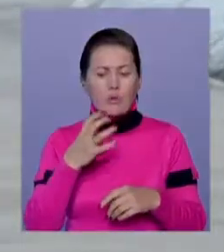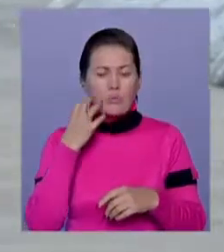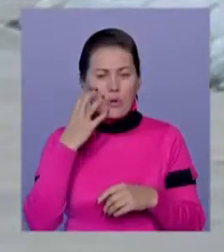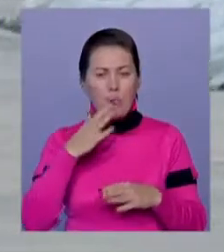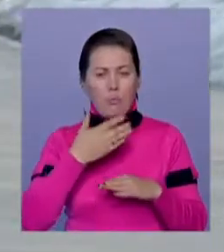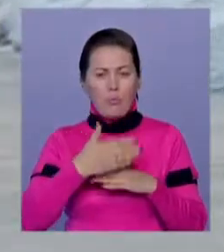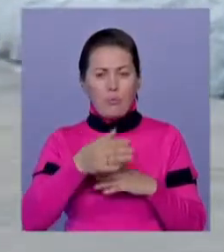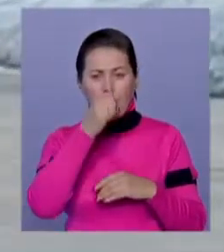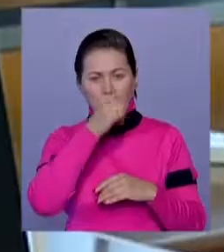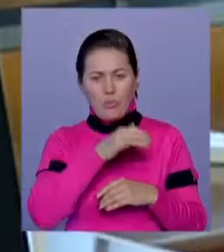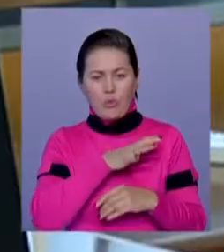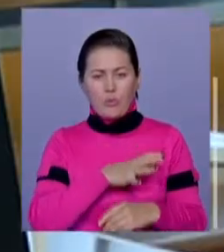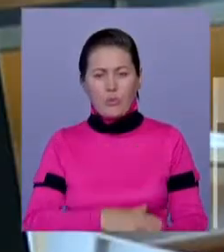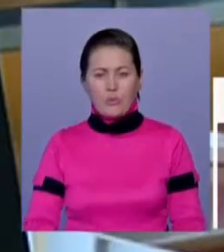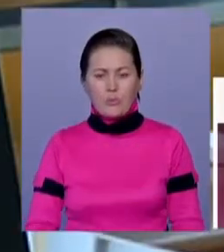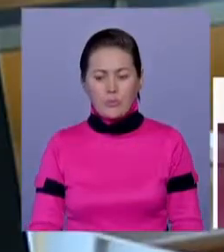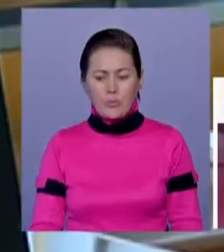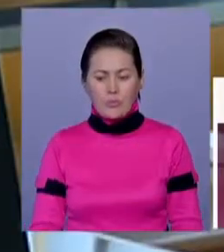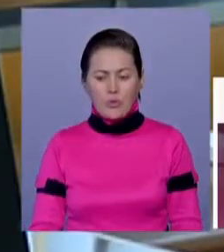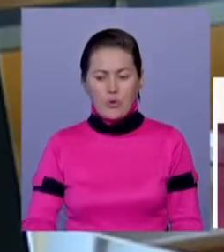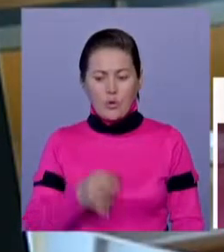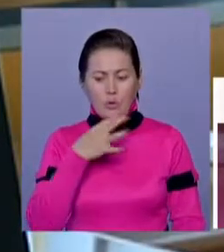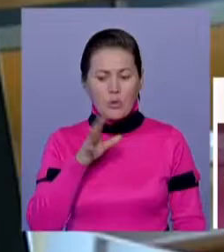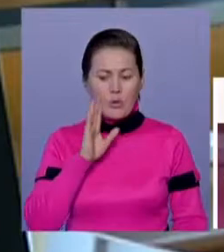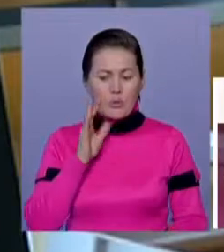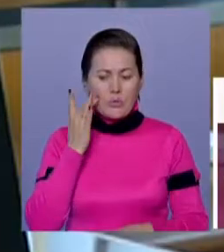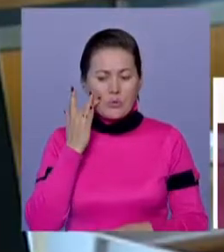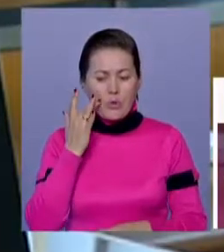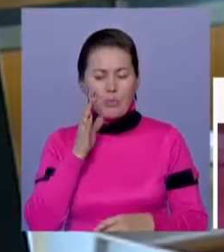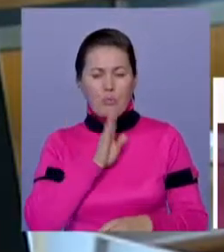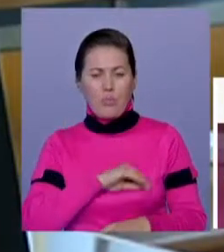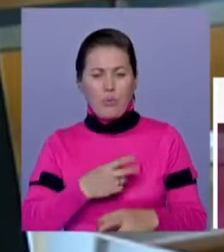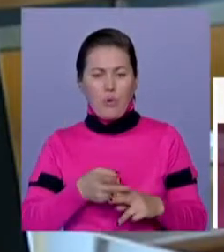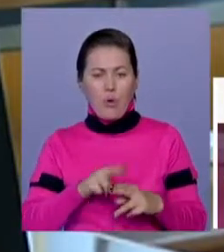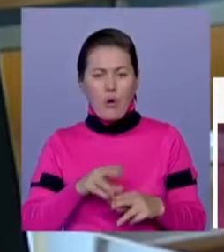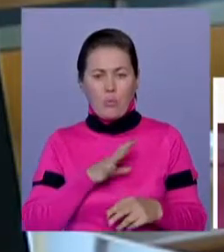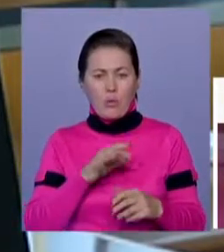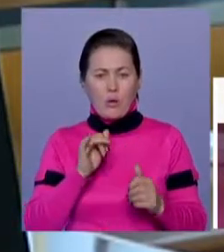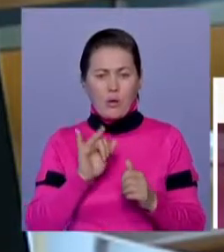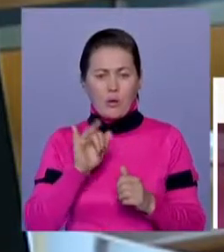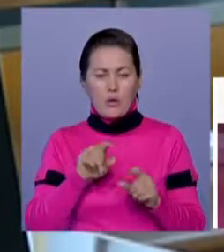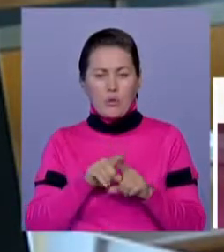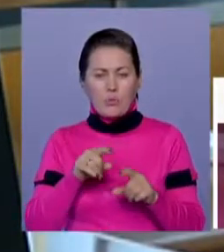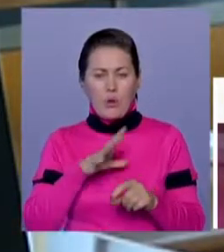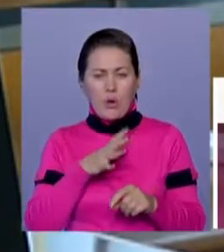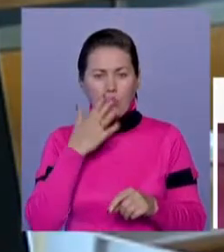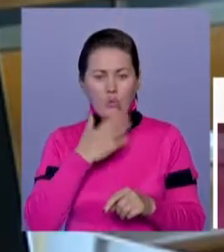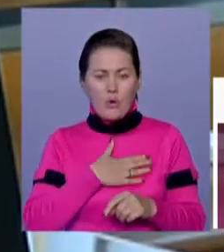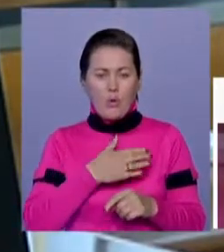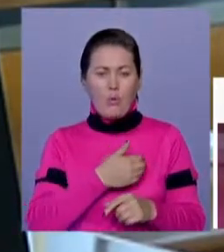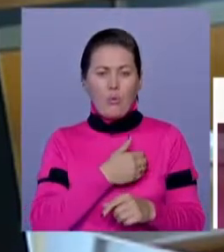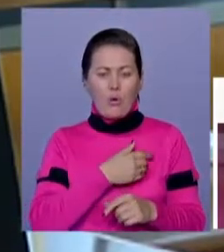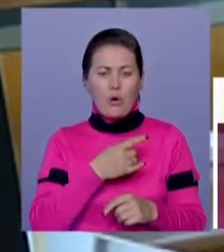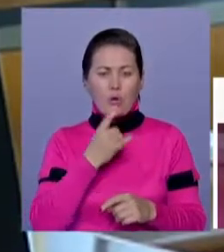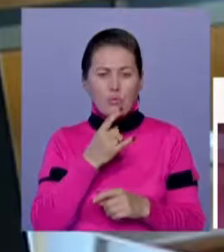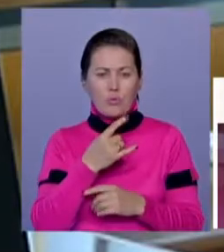отыр. Я думаю, любая женщина всегда расстраивается. Мен ойымша, әрбір әйел сүйі үшін, сүйікті болу үшін,